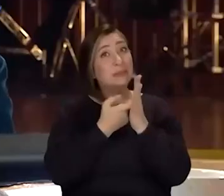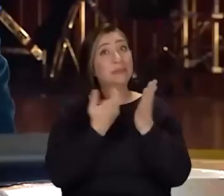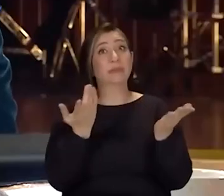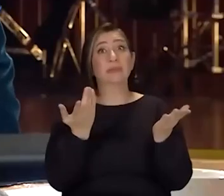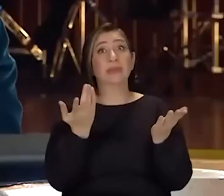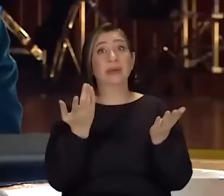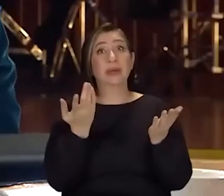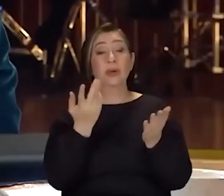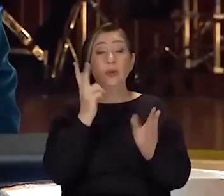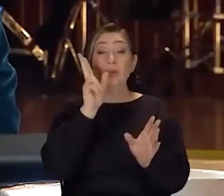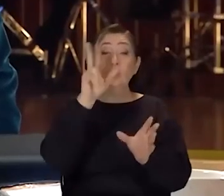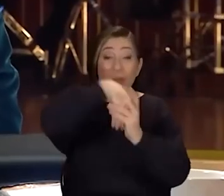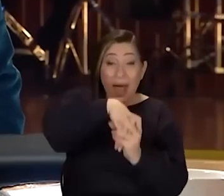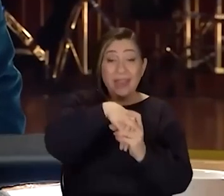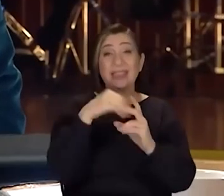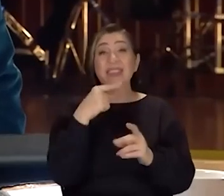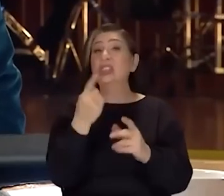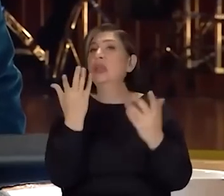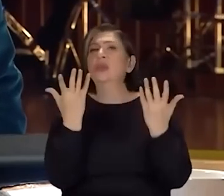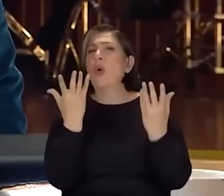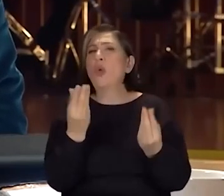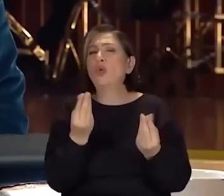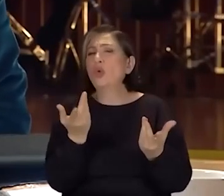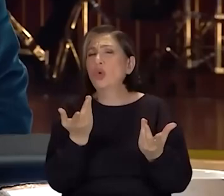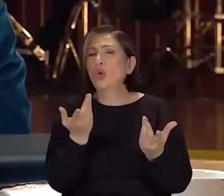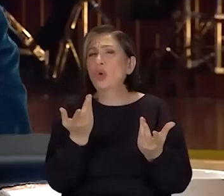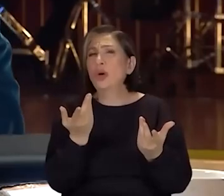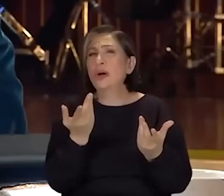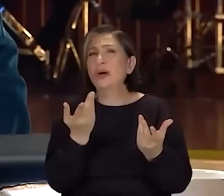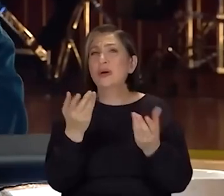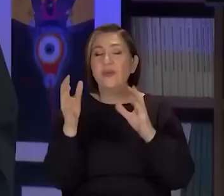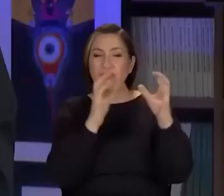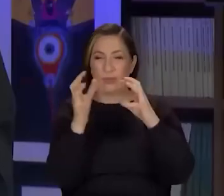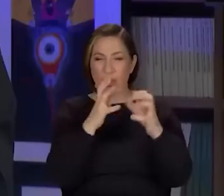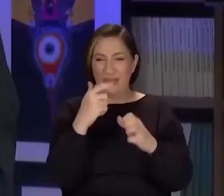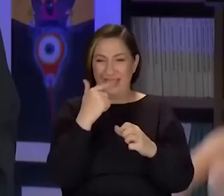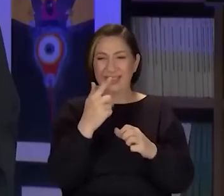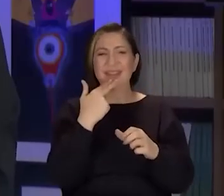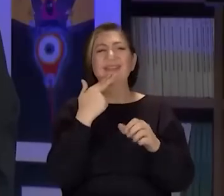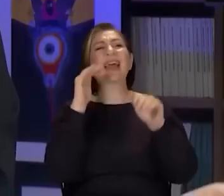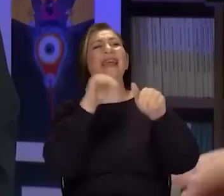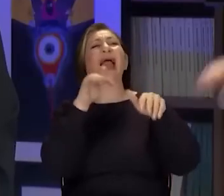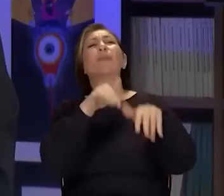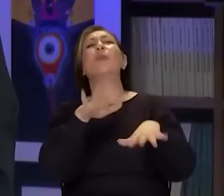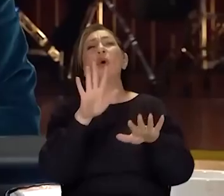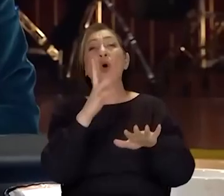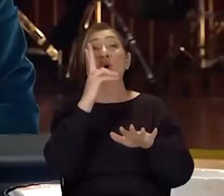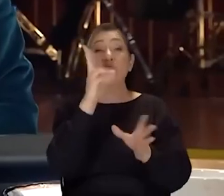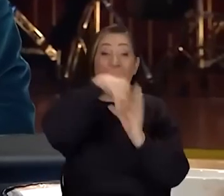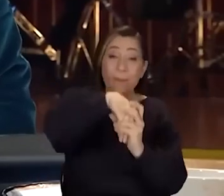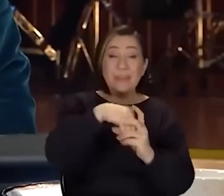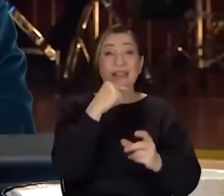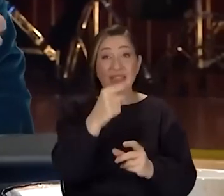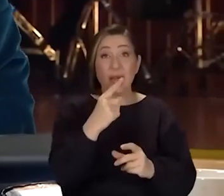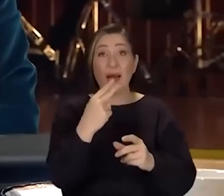Peki üçü bir arada deyince ne oldu yani şeyler? Evet, futbol filan dediğiniz için hanımlar evet. gelmiyordu. Üçü bir